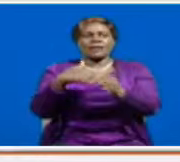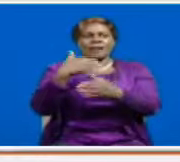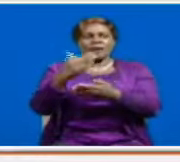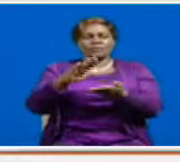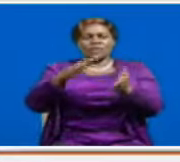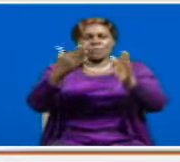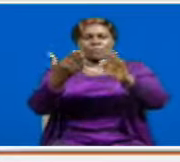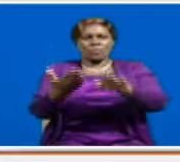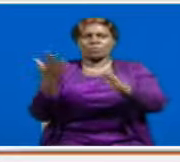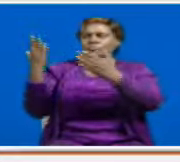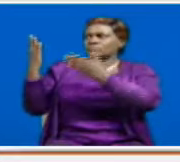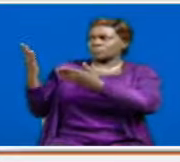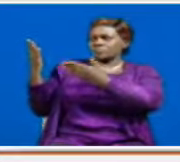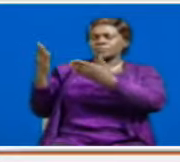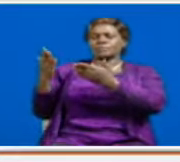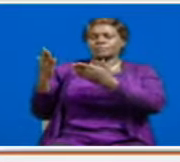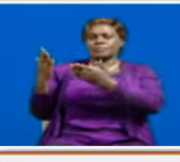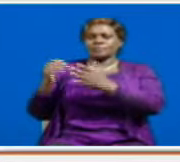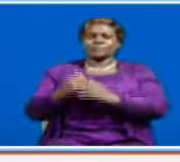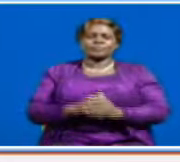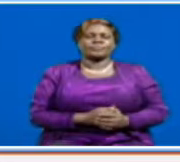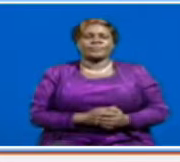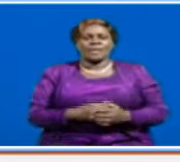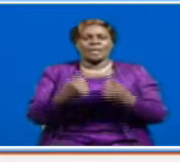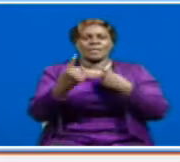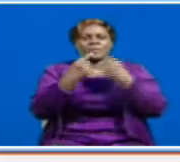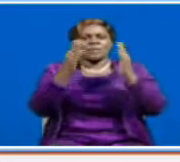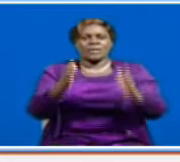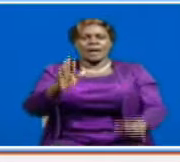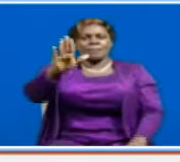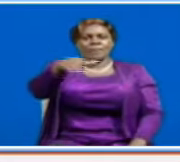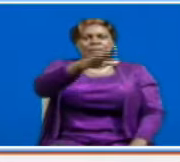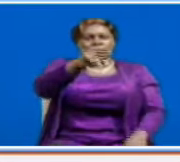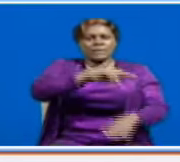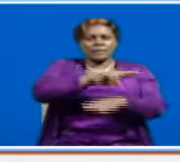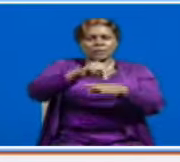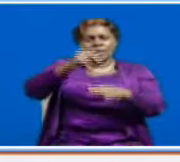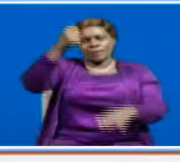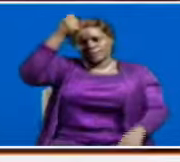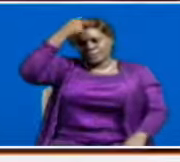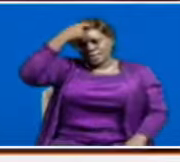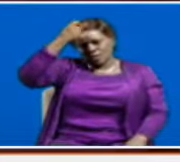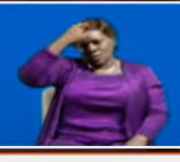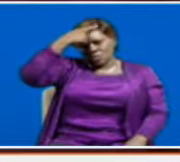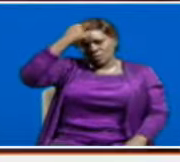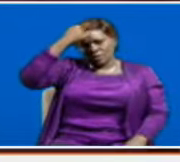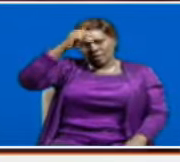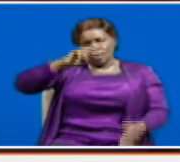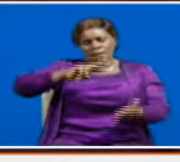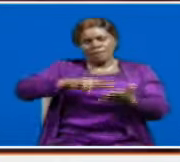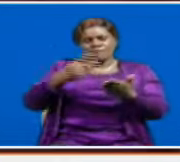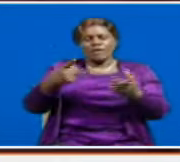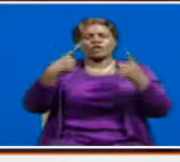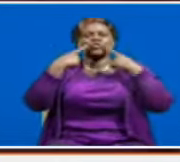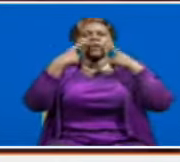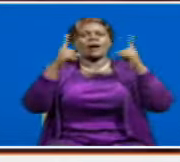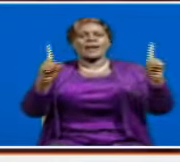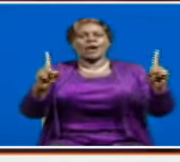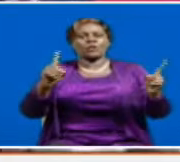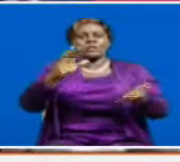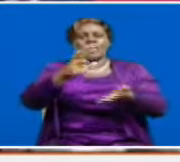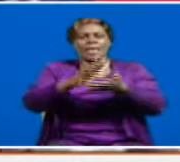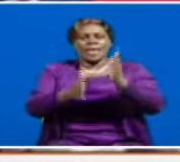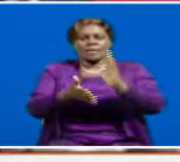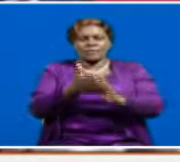cha mbunge wa Banisa Kulu Hassan Maalim, spika wa bunge la taifa Moses Wetangula ameshindwa kutangaza kiti hicho kuwa